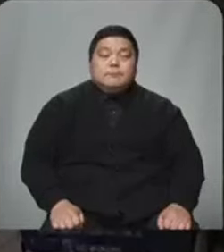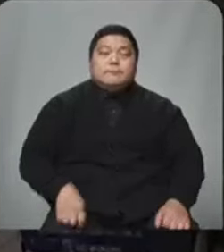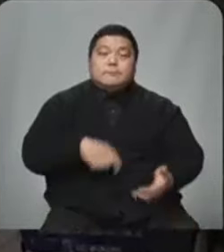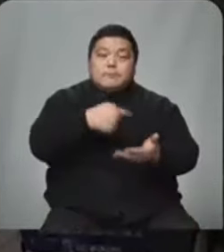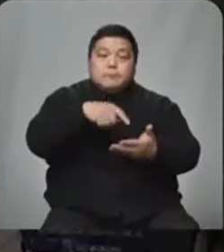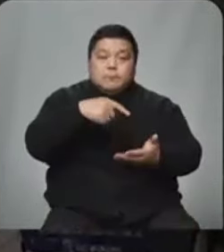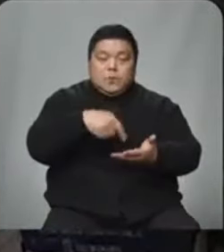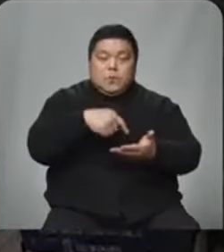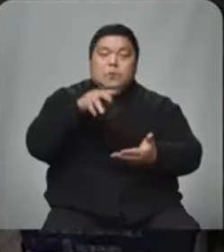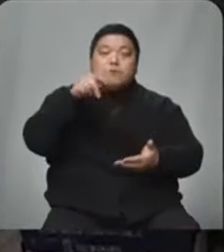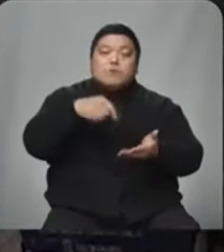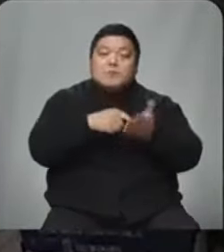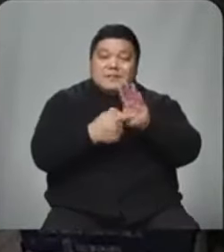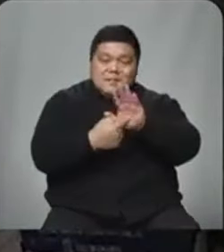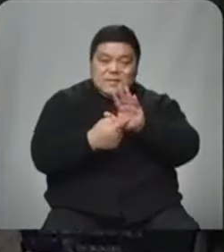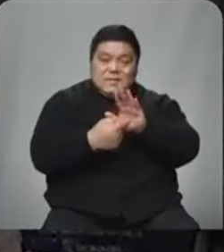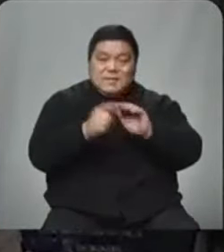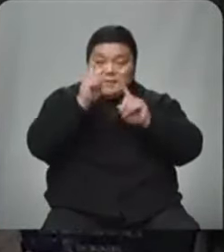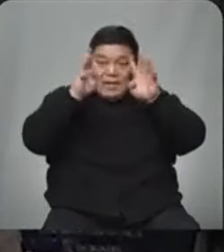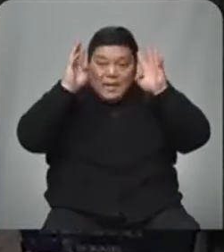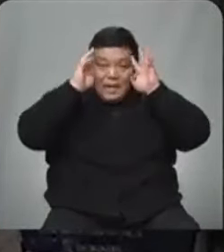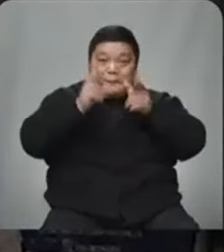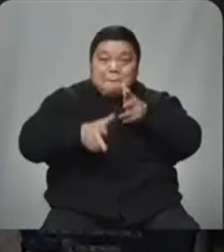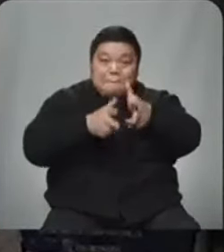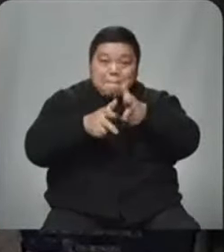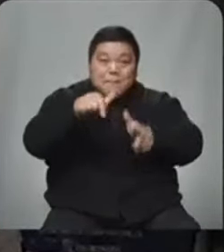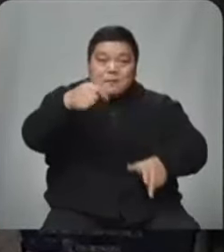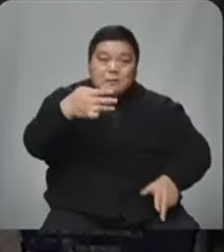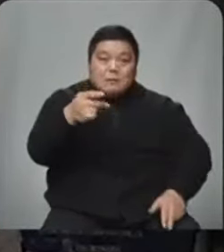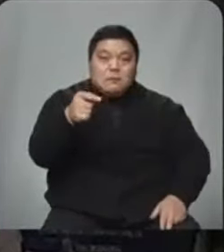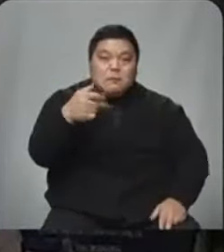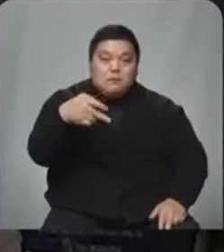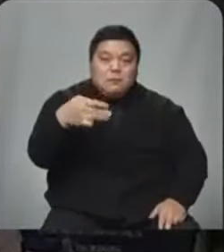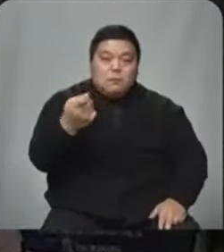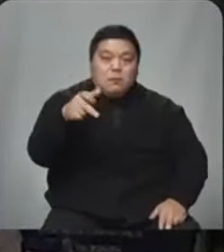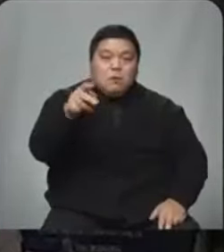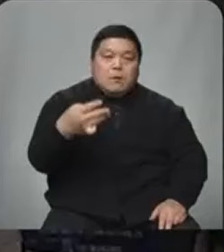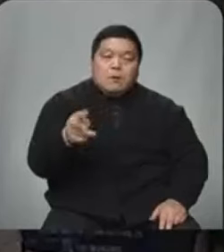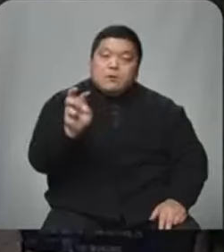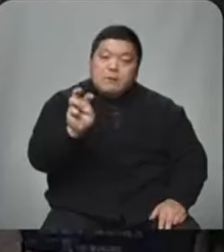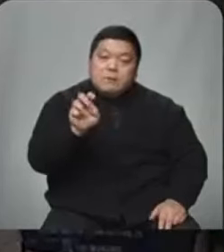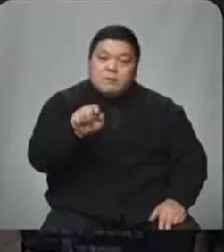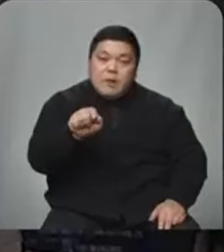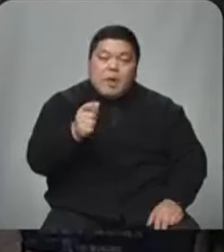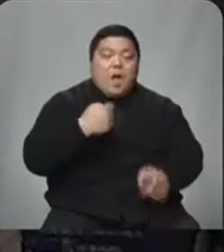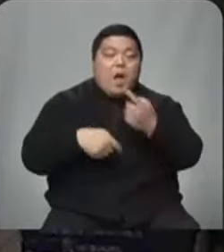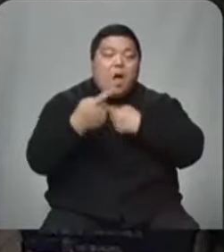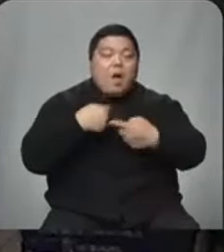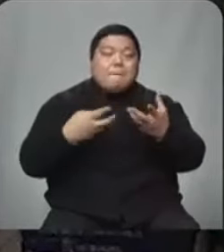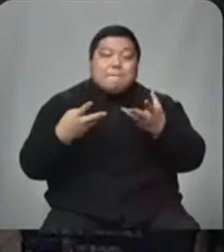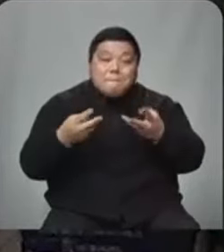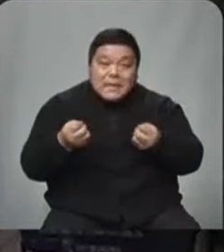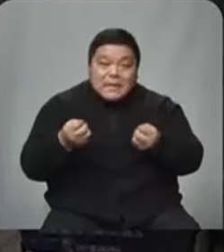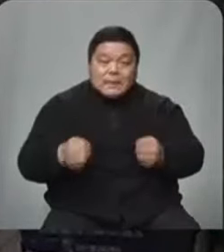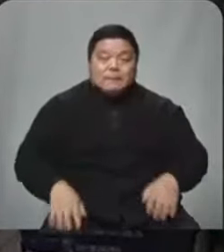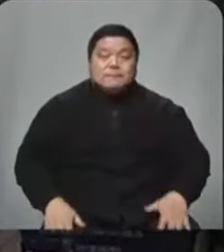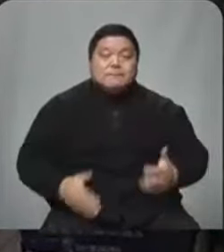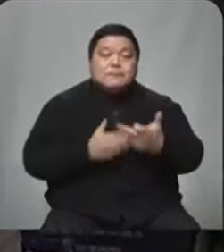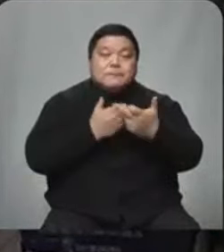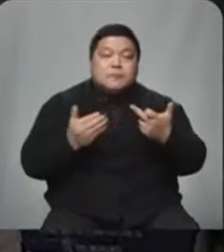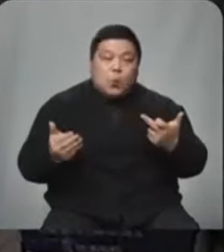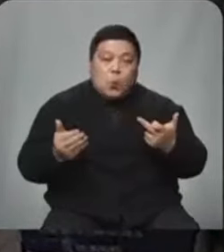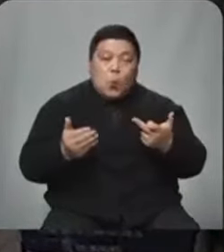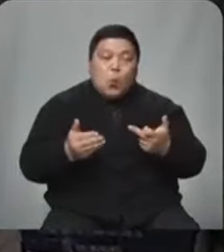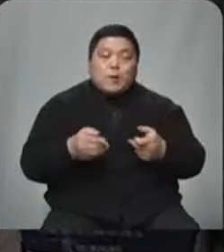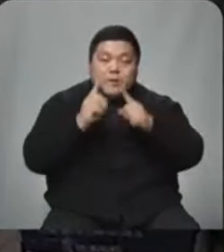교육부가 시행하는 글로컬 대학 3업 2차 모집에 전국의 많은 대학교가 참여를 희망하고 있습니다 강원 도립대학교